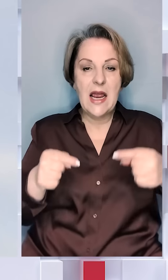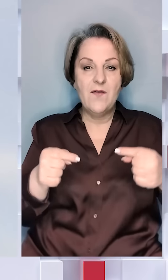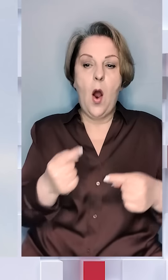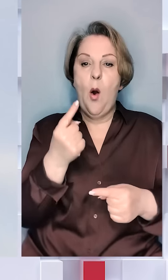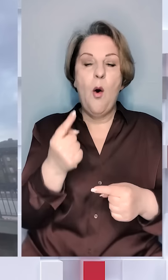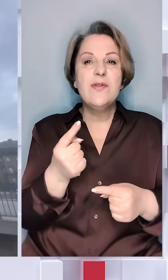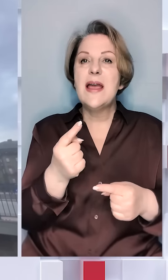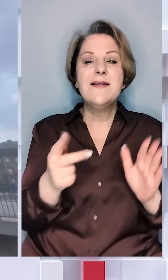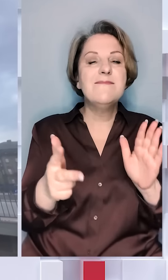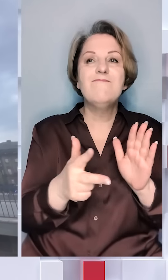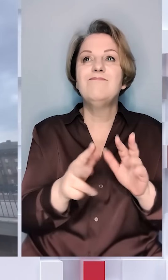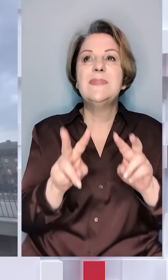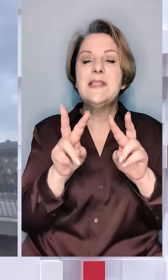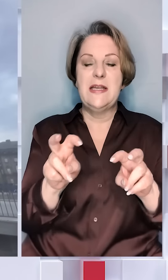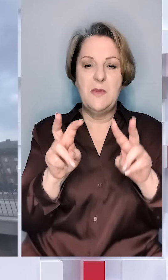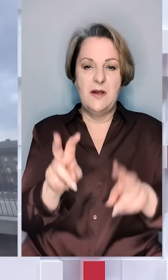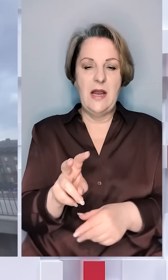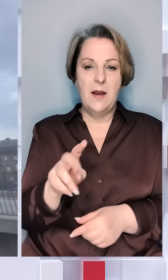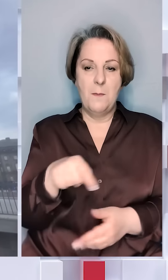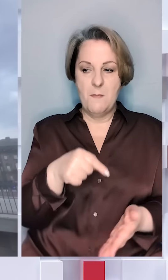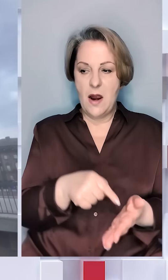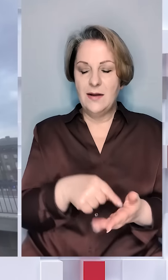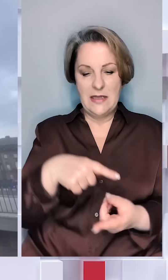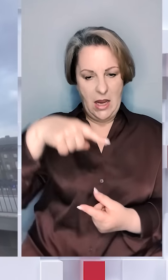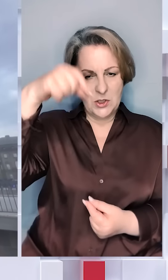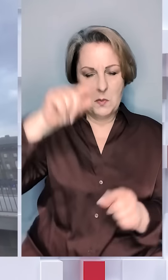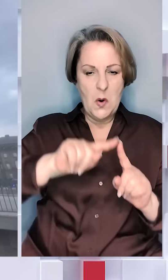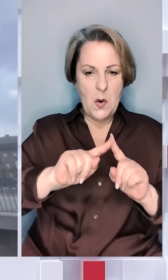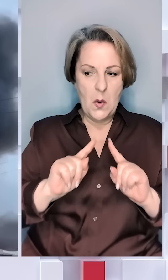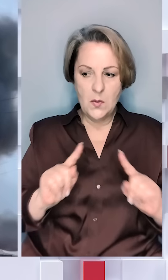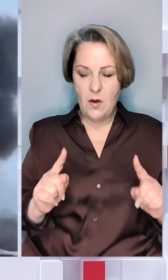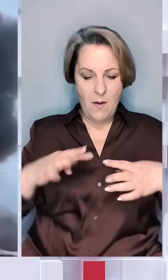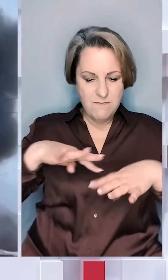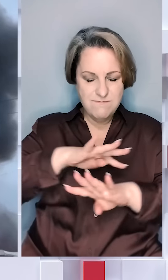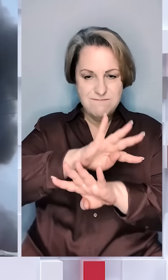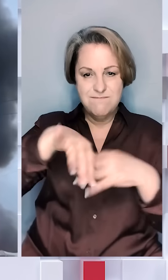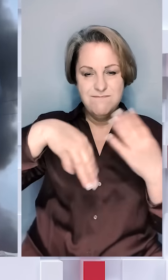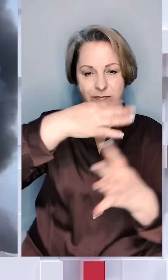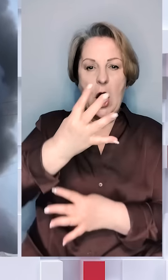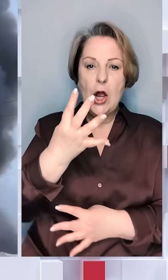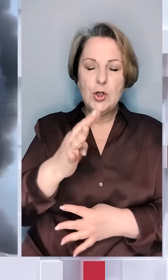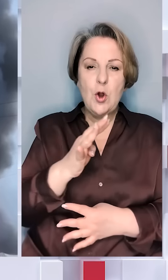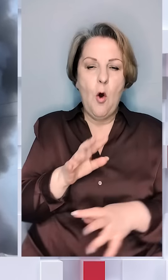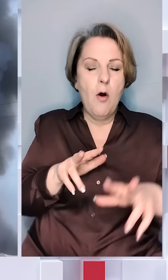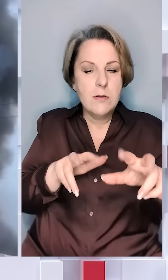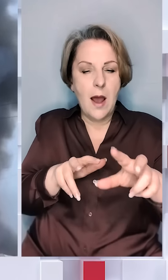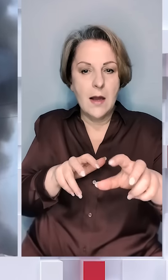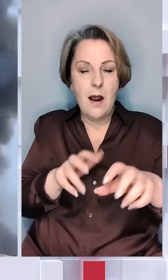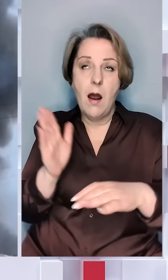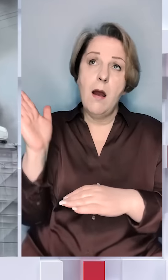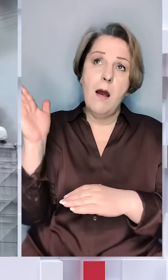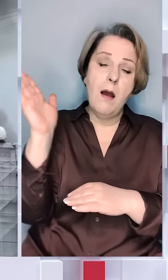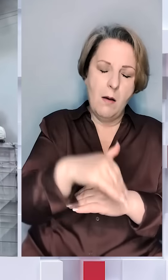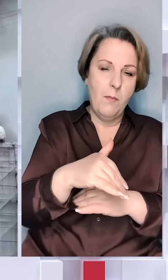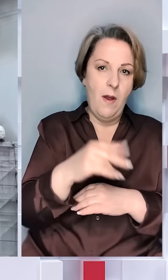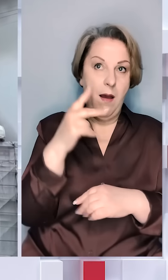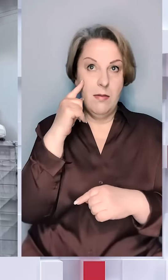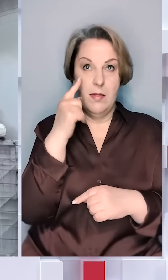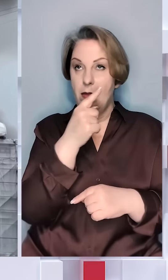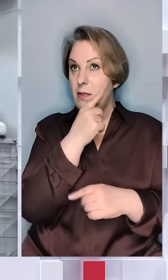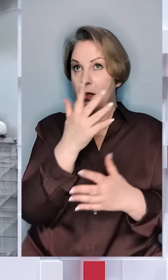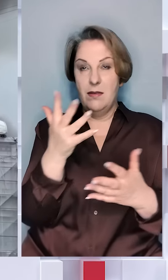одним із символів міста. Унікальний шпиль споруди, створений у вигляді переплетених хвостів 4 драконів, обвалився просто на